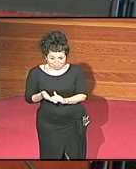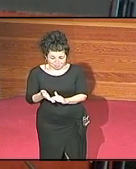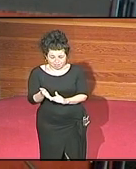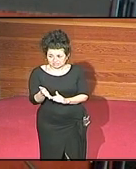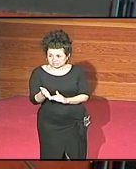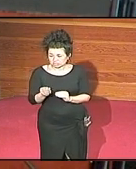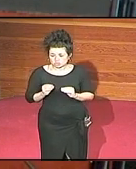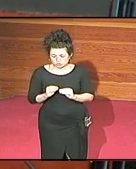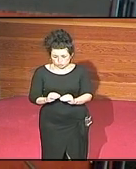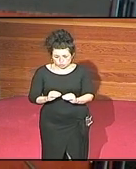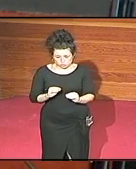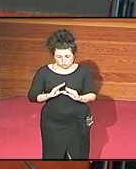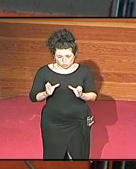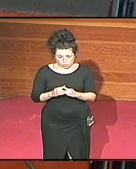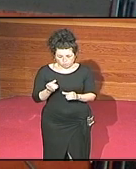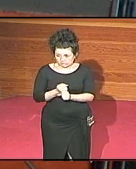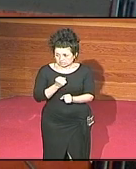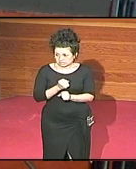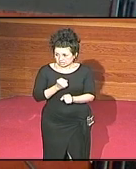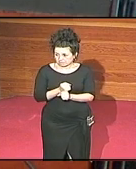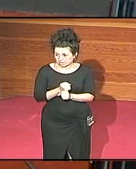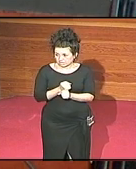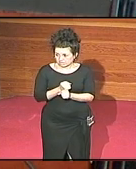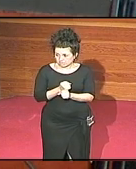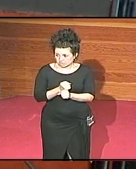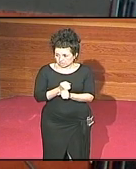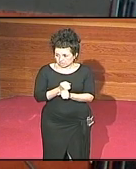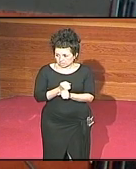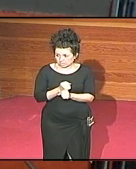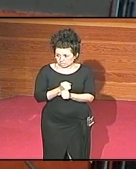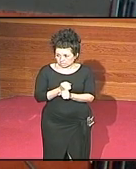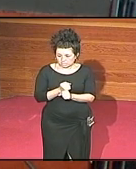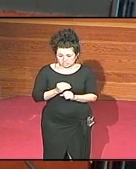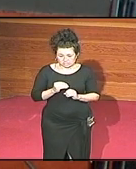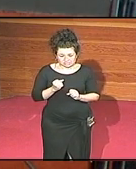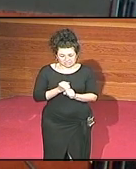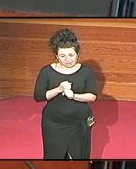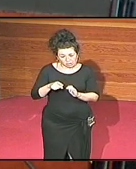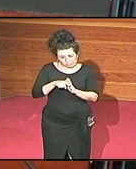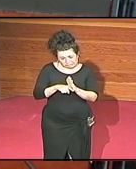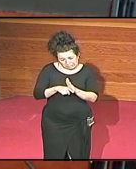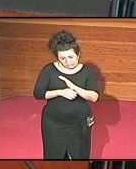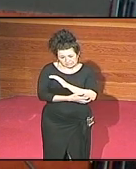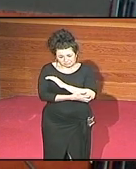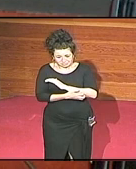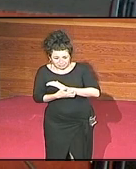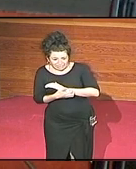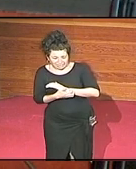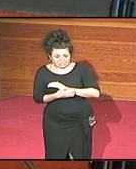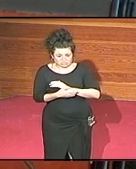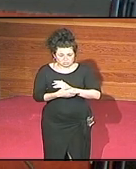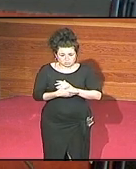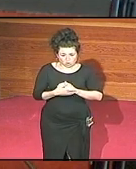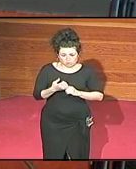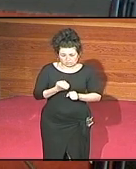zure lantaldeko hoien egoera ez alda nahiko prekarioa, ez aldira batzuk freelance,